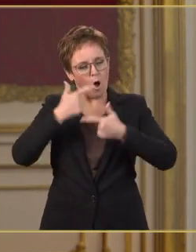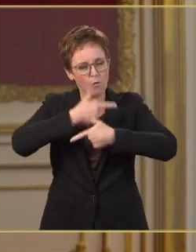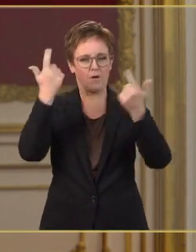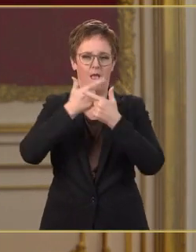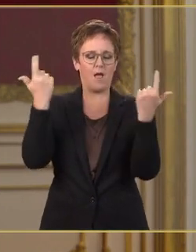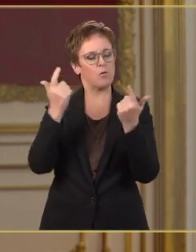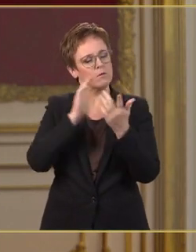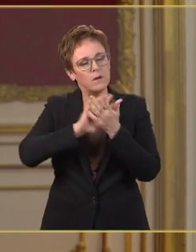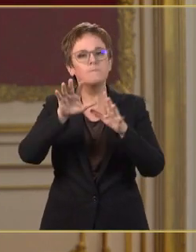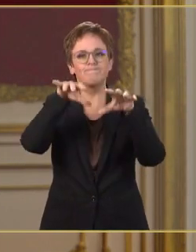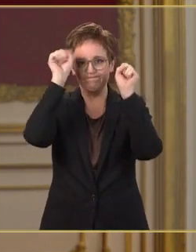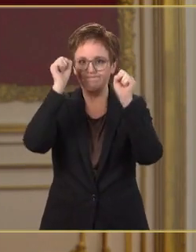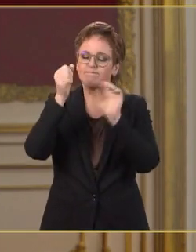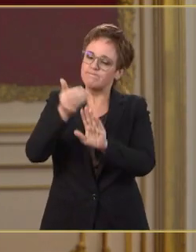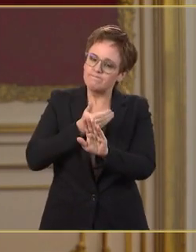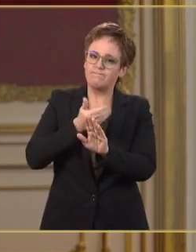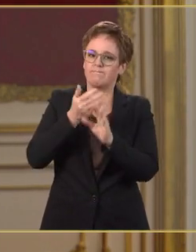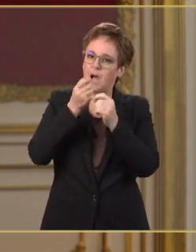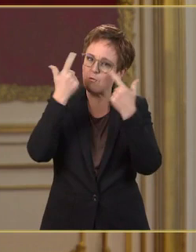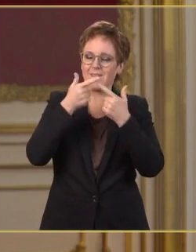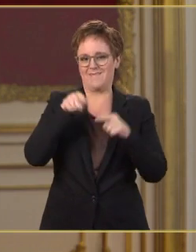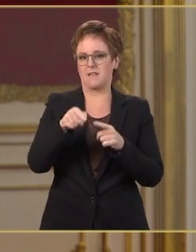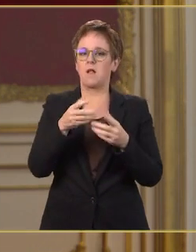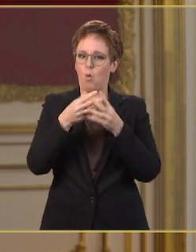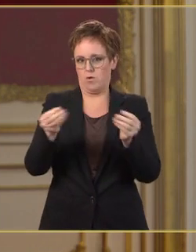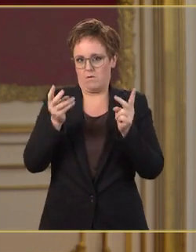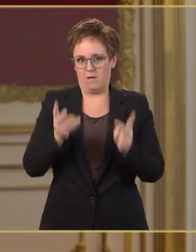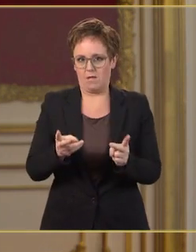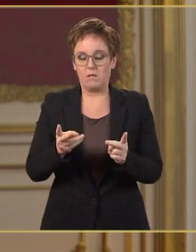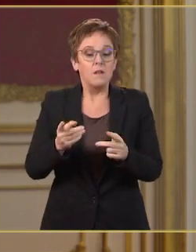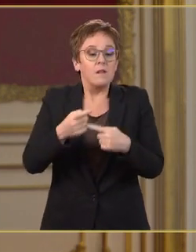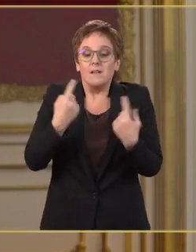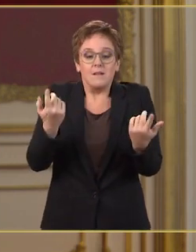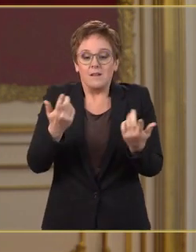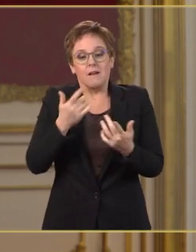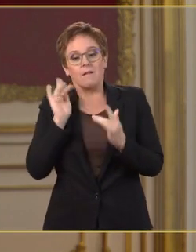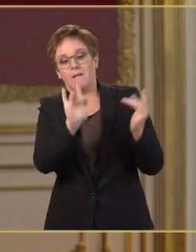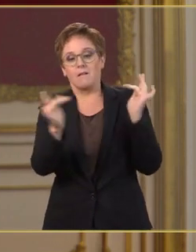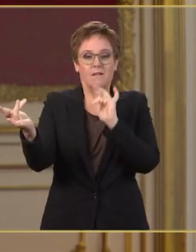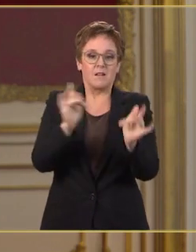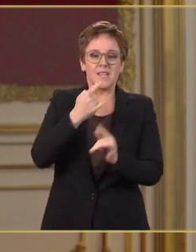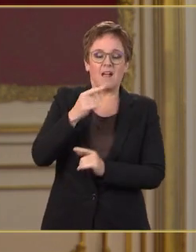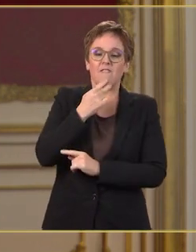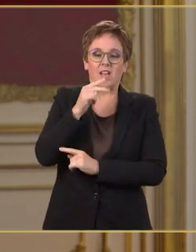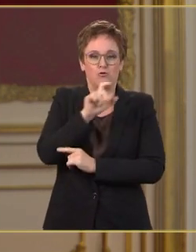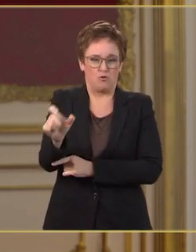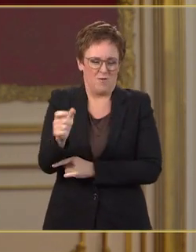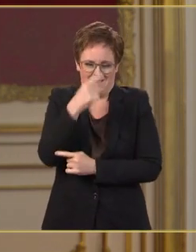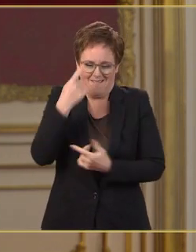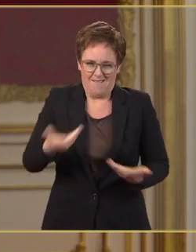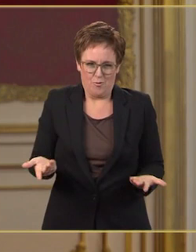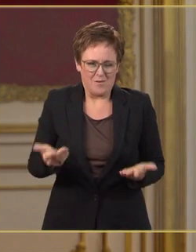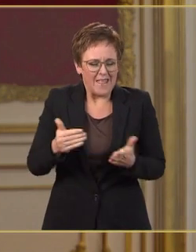kommunikation es wird uns nicht helfen wenn wir wechselseitig schuldige suchen